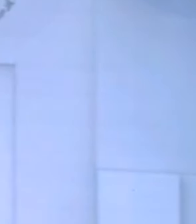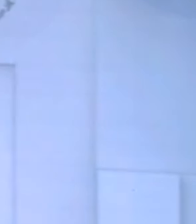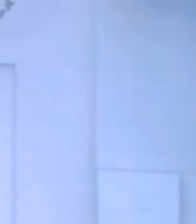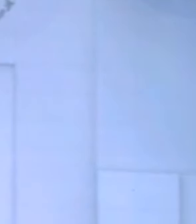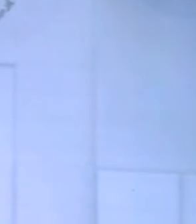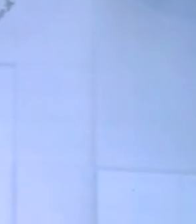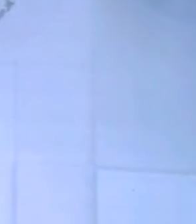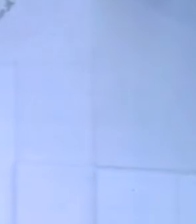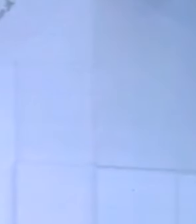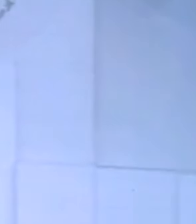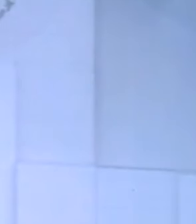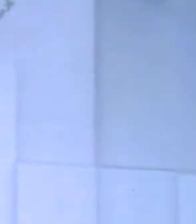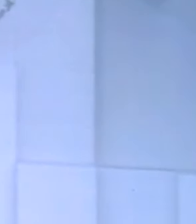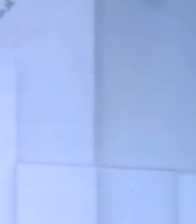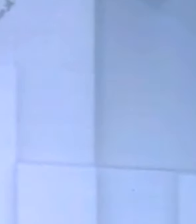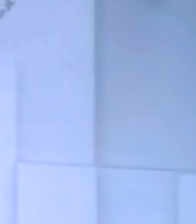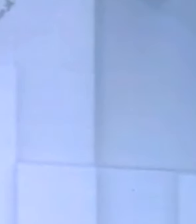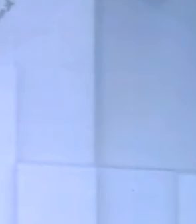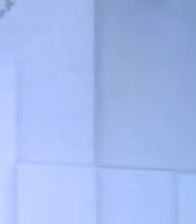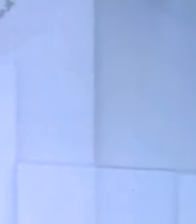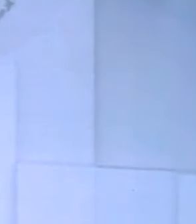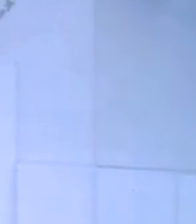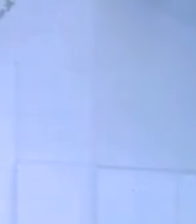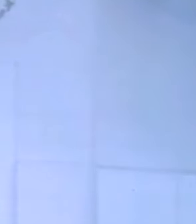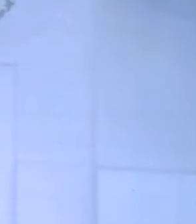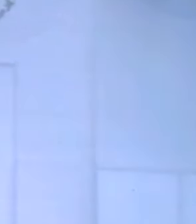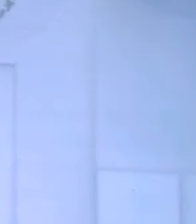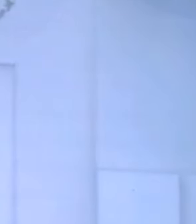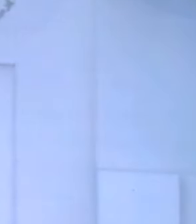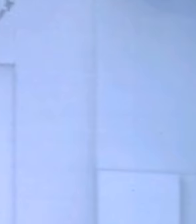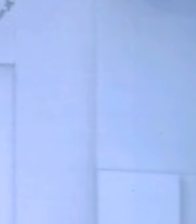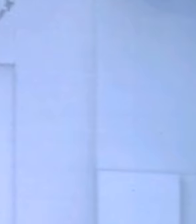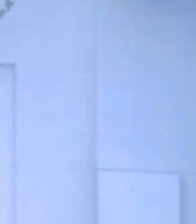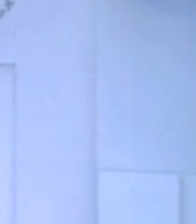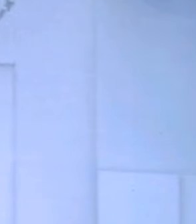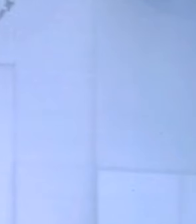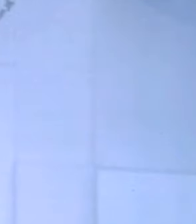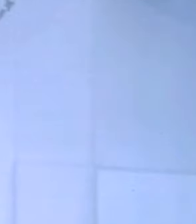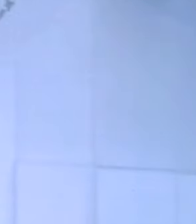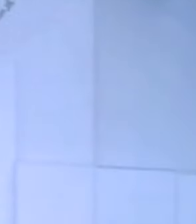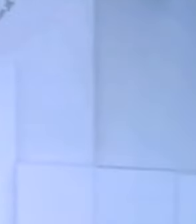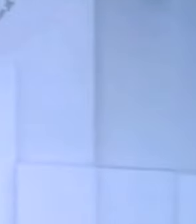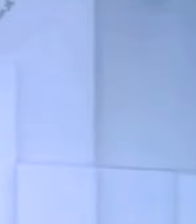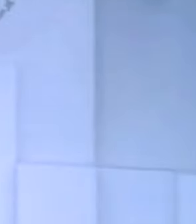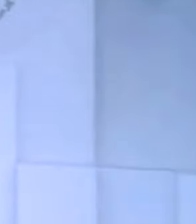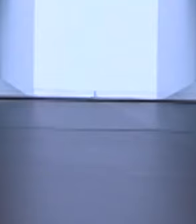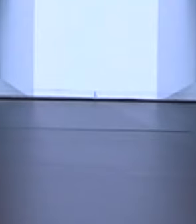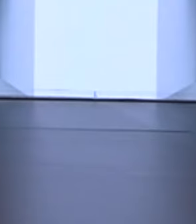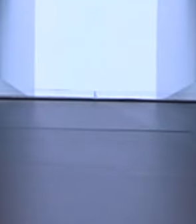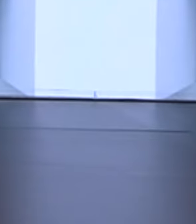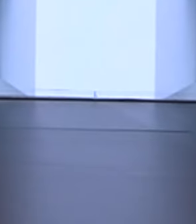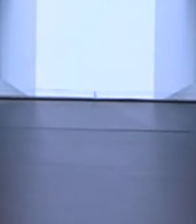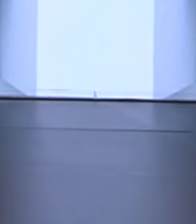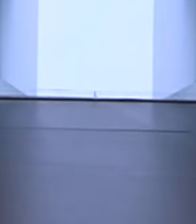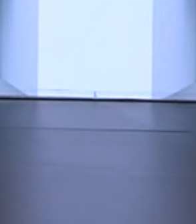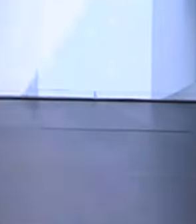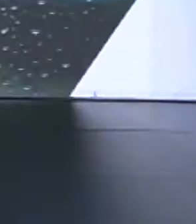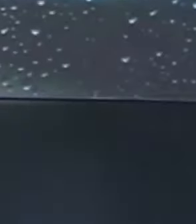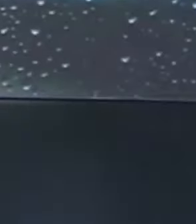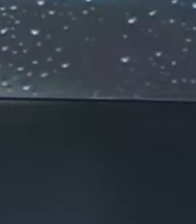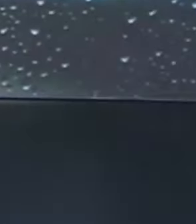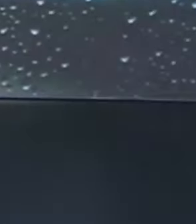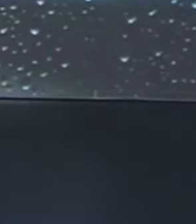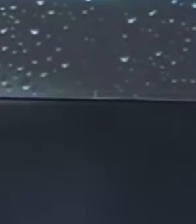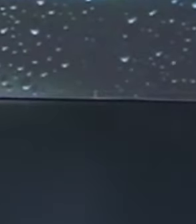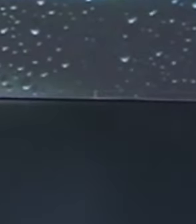Армыстар студияда Аяжан Баубекқызы 7-ші маусым жұмаға арналған ауа райы болжаммен таныс болыңыздар. Солтүстіктің